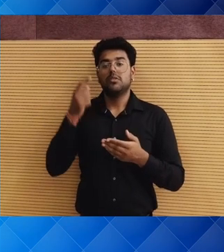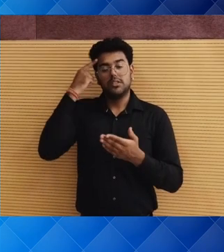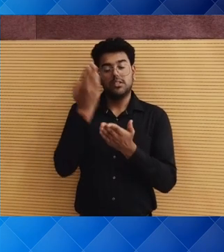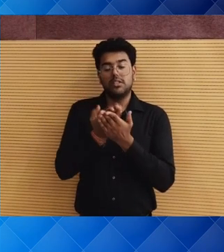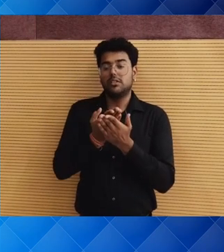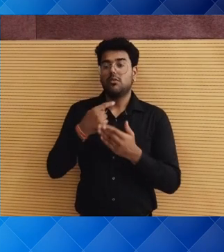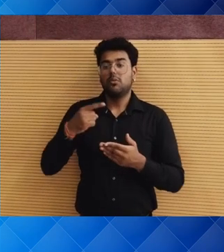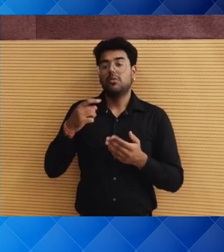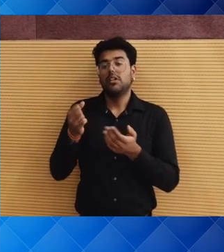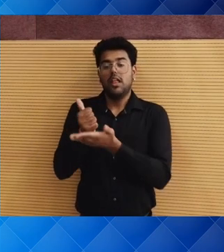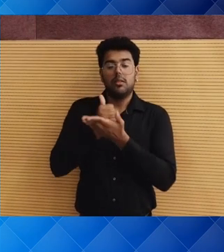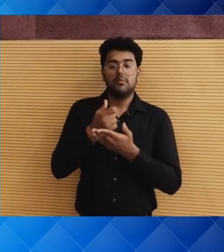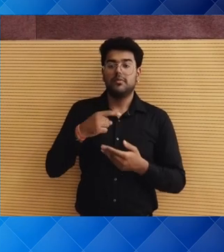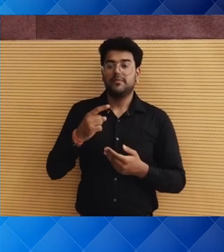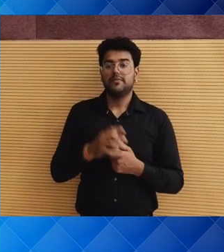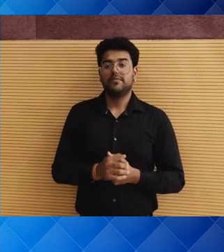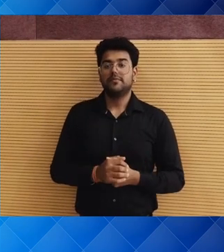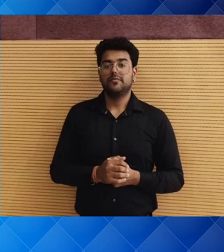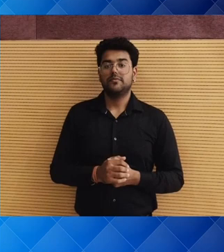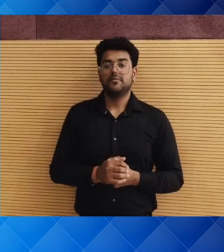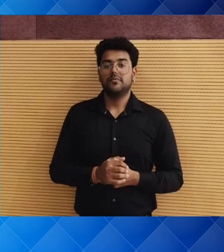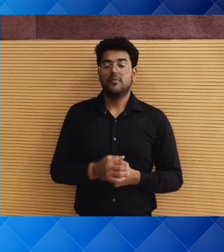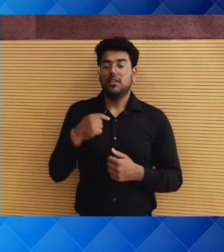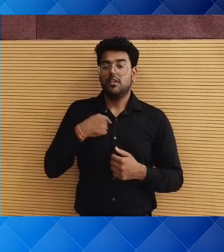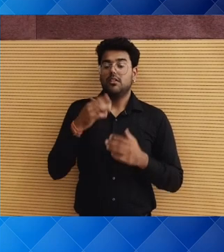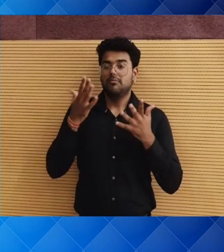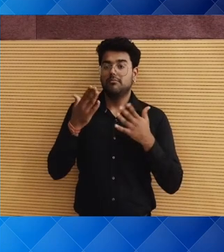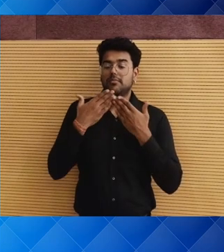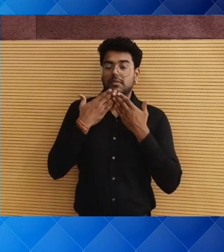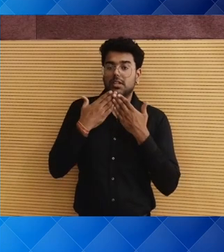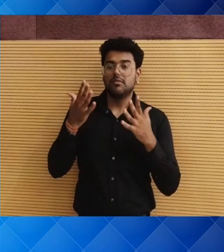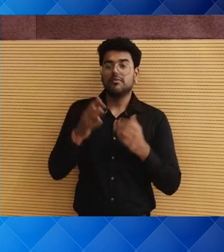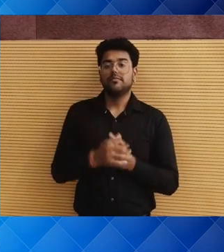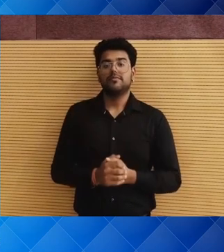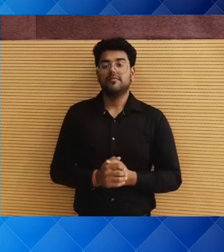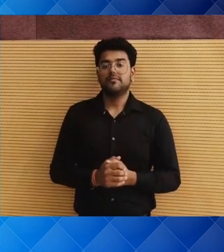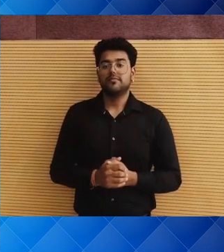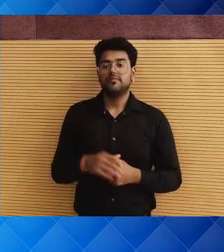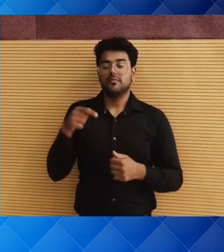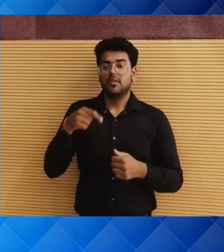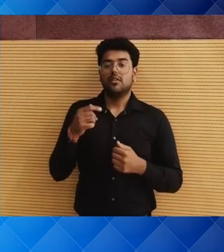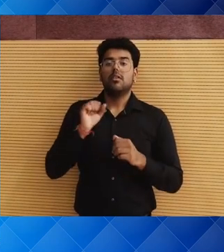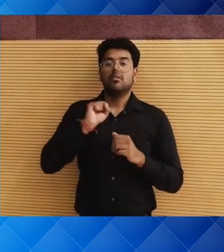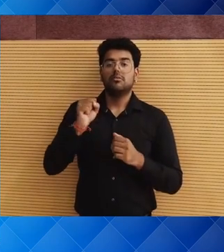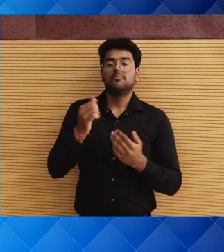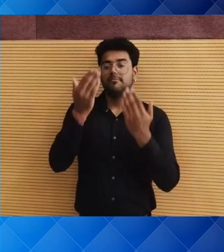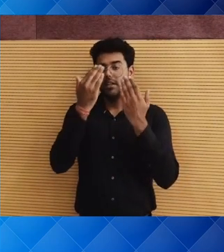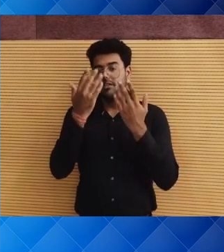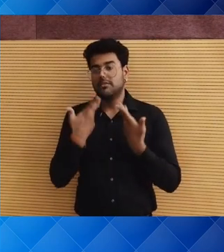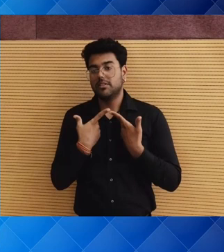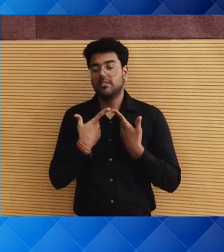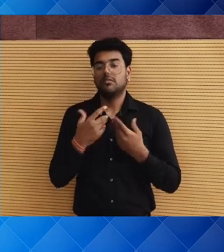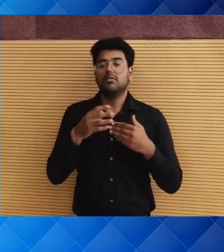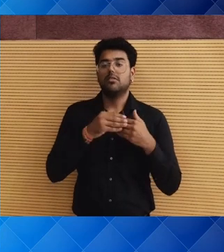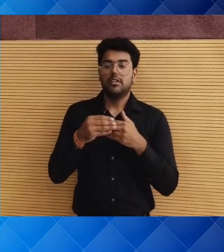बहुत बहुत धन्यवाद आपका इस प्रकार से हमें मजबूत करने के लिए, हमें अपना आशीर्वाद देने के लिए, मार्गदर्शन देने के